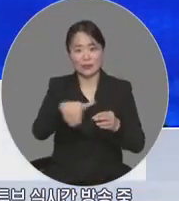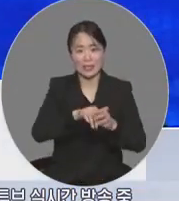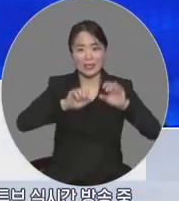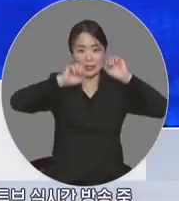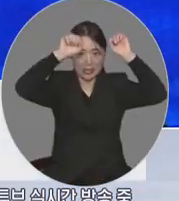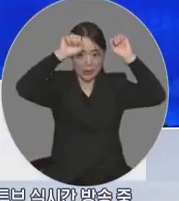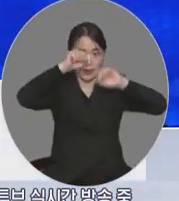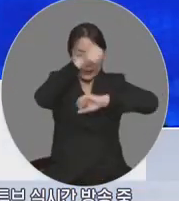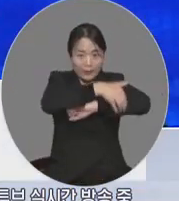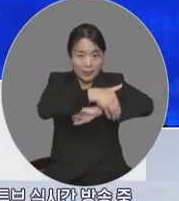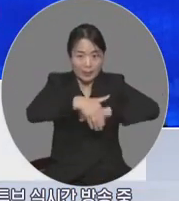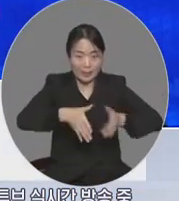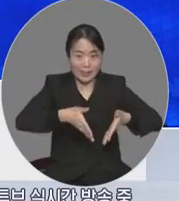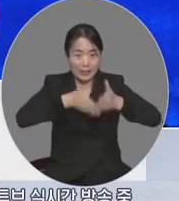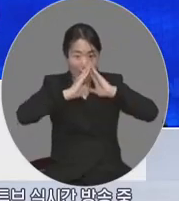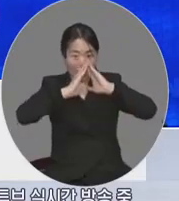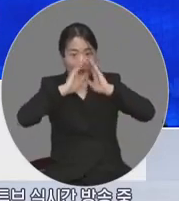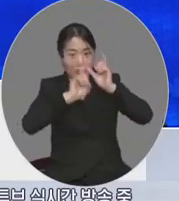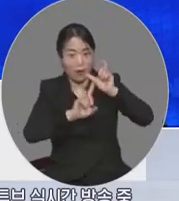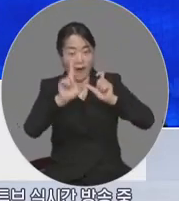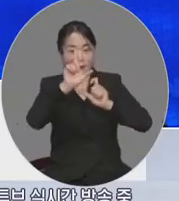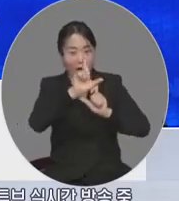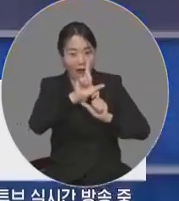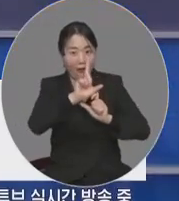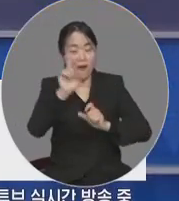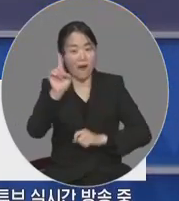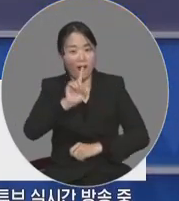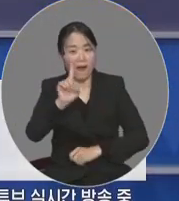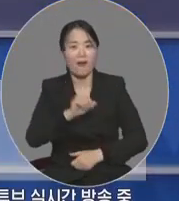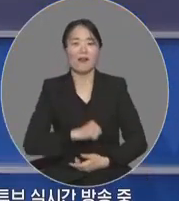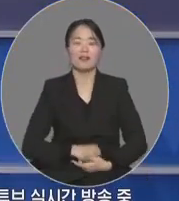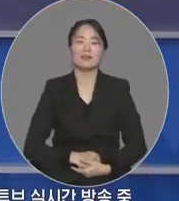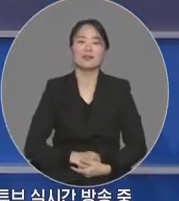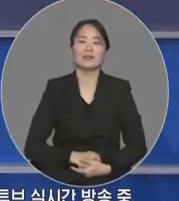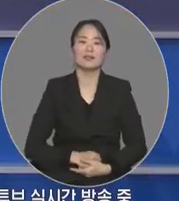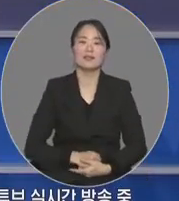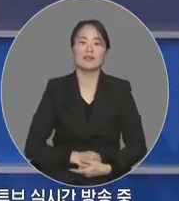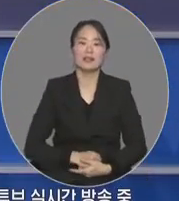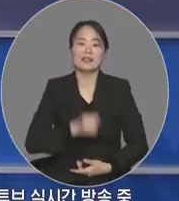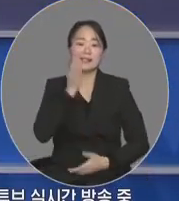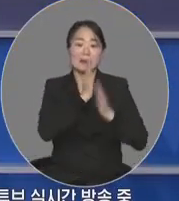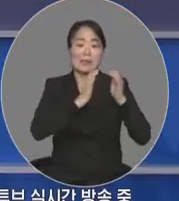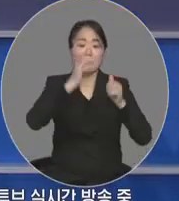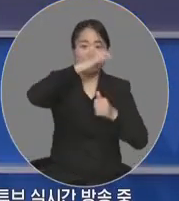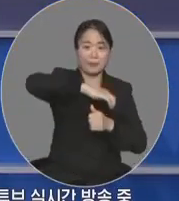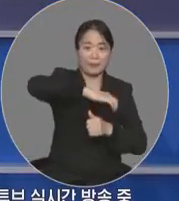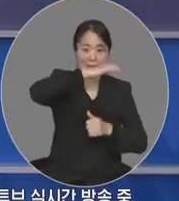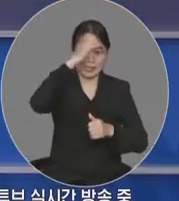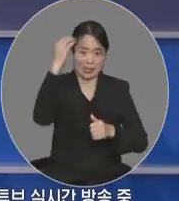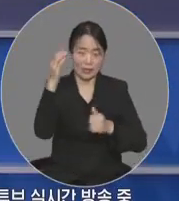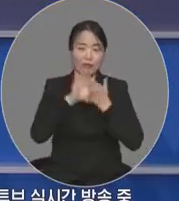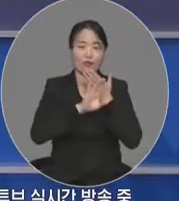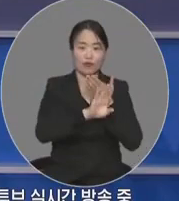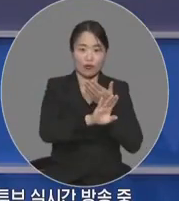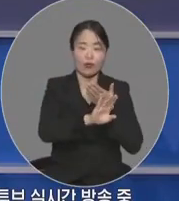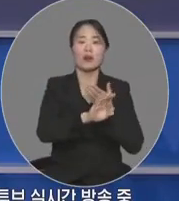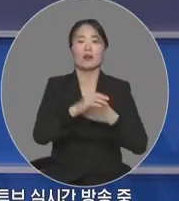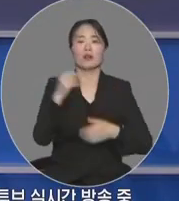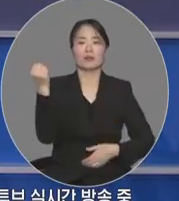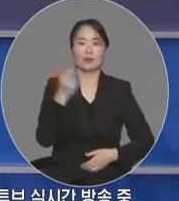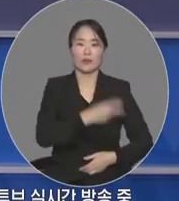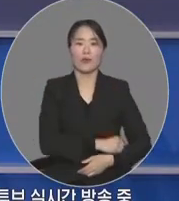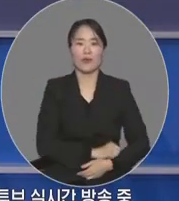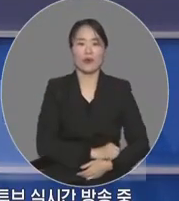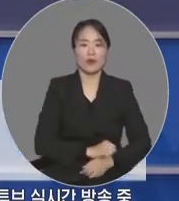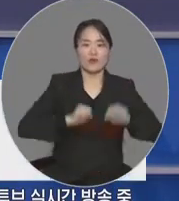기반시설이 풍성해진다는 소식 들었는데 어떤 건가요? 예, 그렇습니다. 우선 그린벨트 해제와 함께 동호인들의